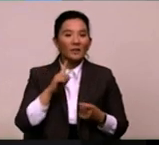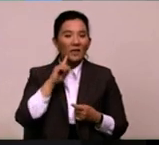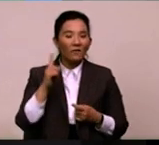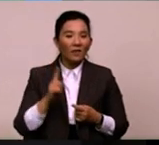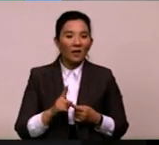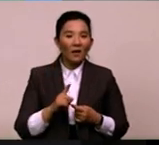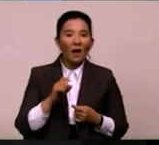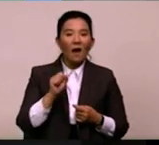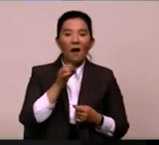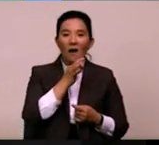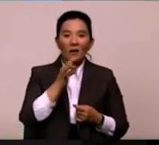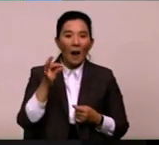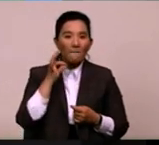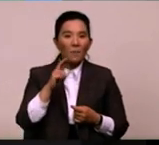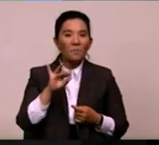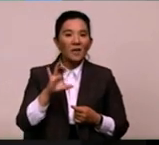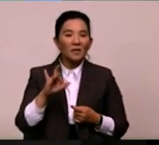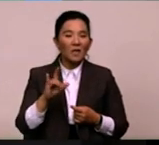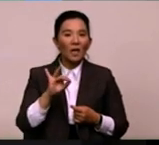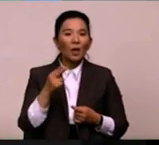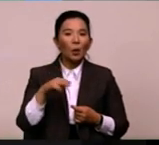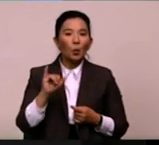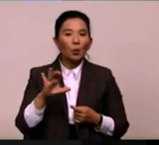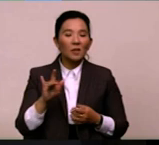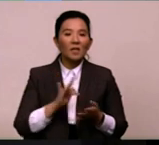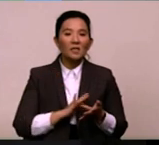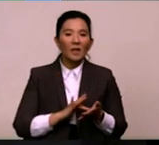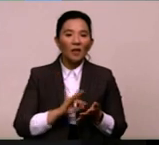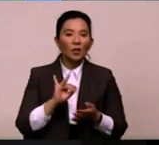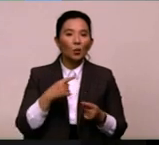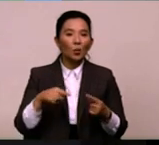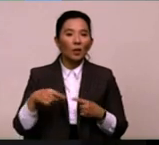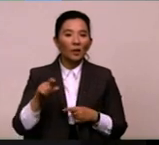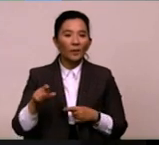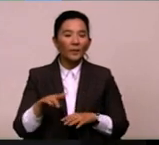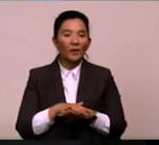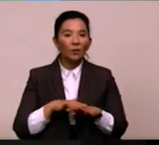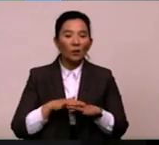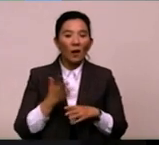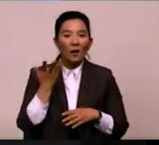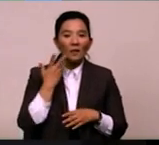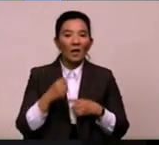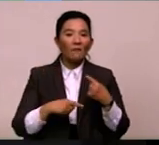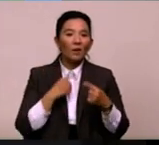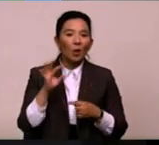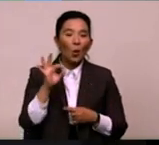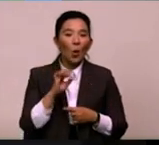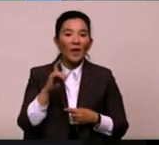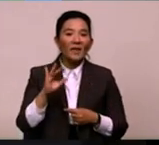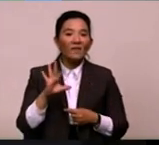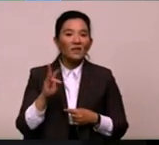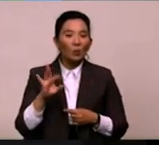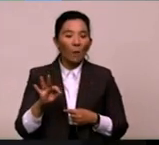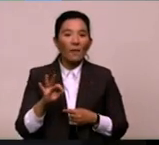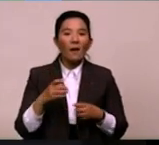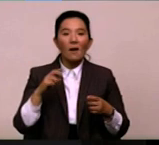евреи, арабы, персы, индусы, цыгане и другие народы. Когда мы говорили с вами о Хивинском